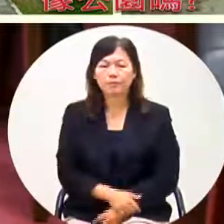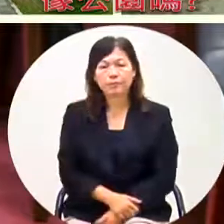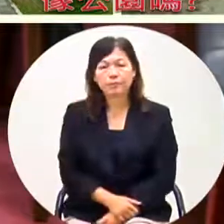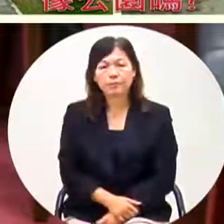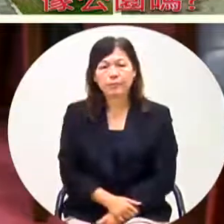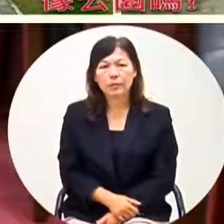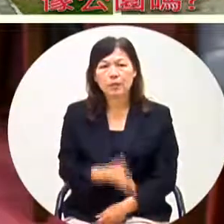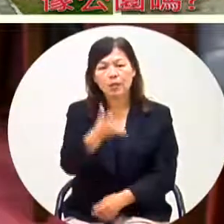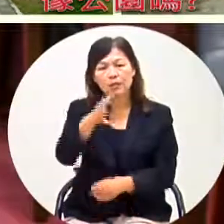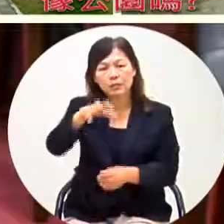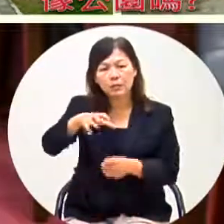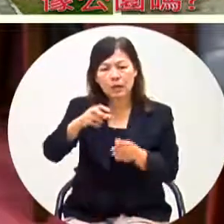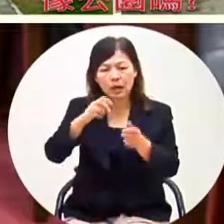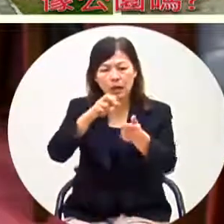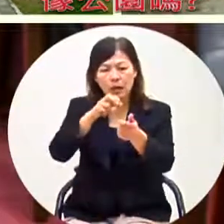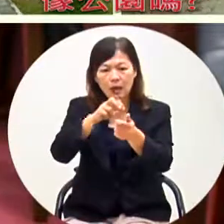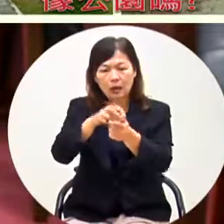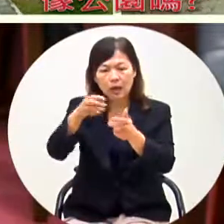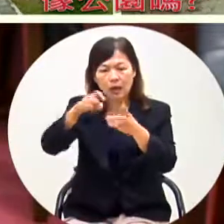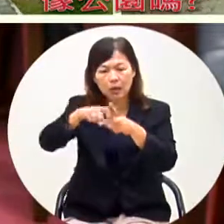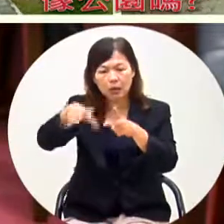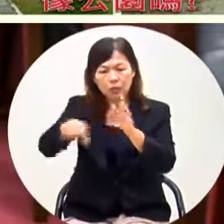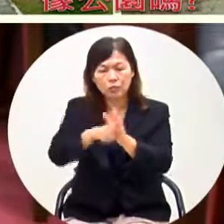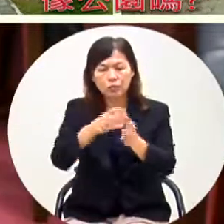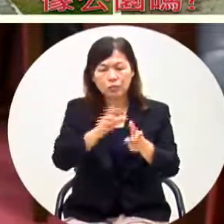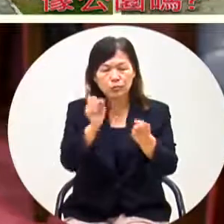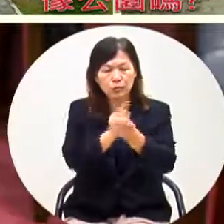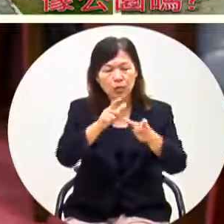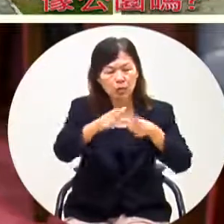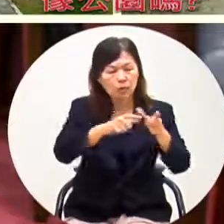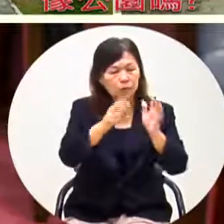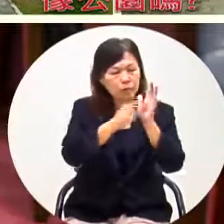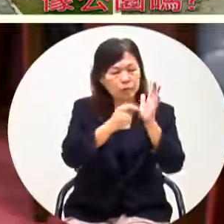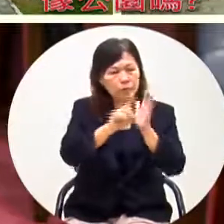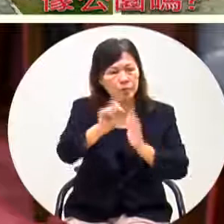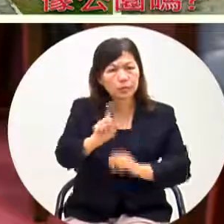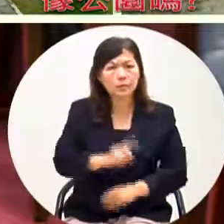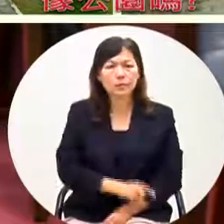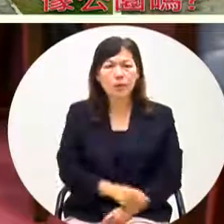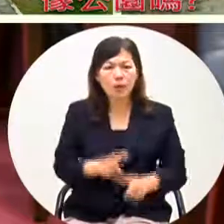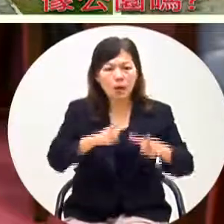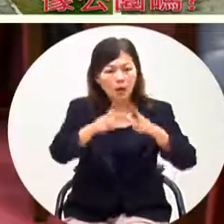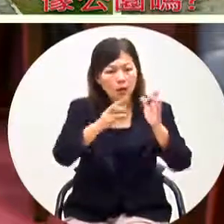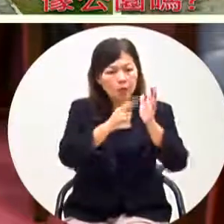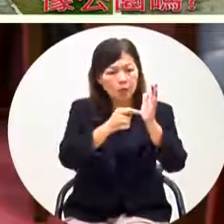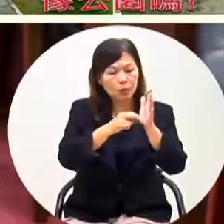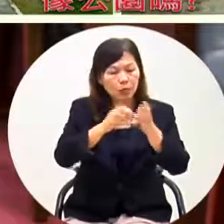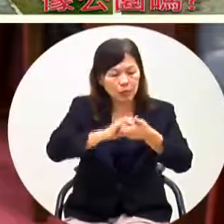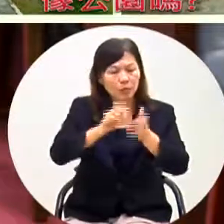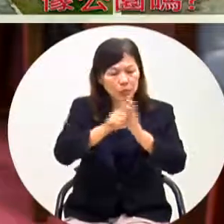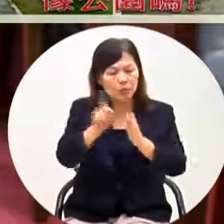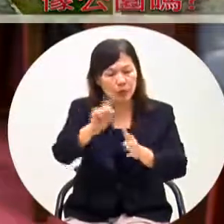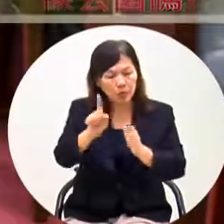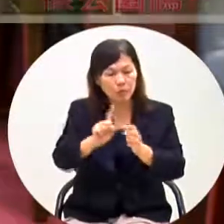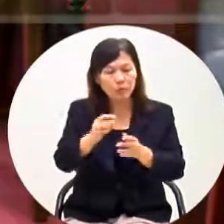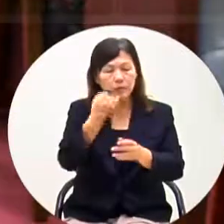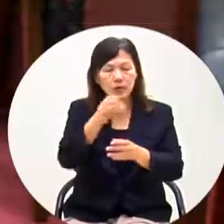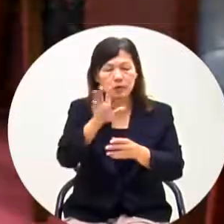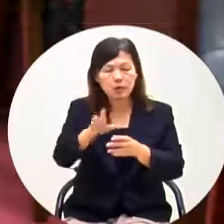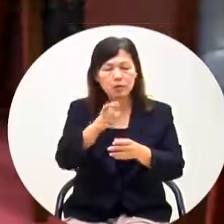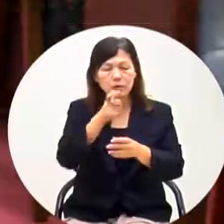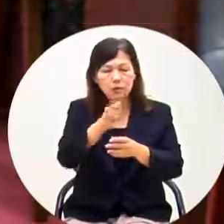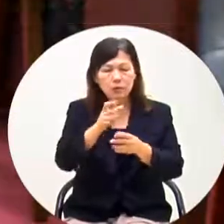对公园的定义是什么？公园一定要有什么东西才叫公园？ 请处长回答。 就好比说